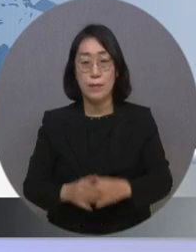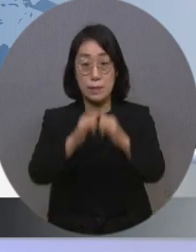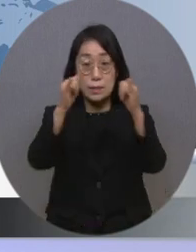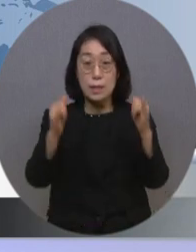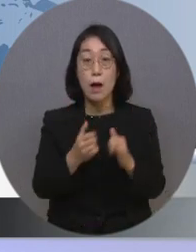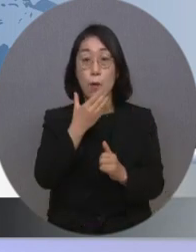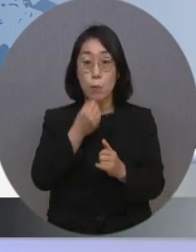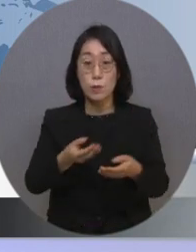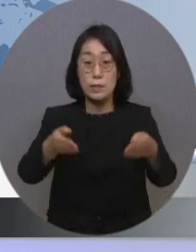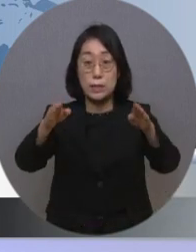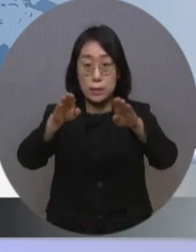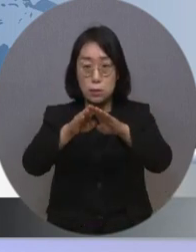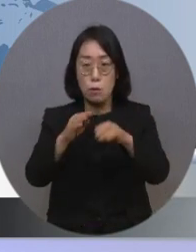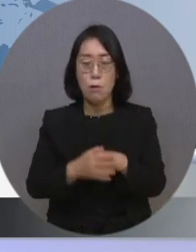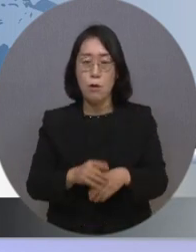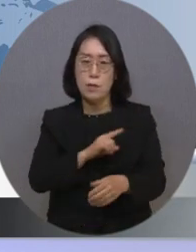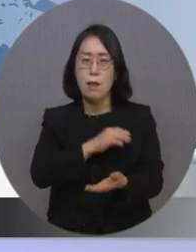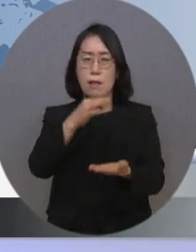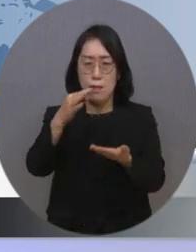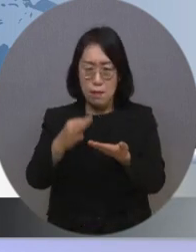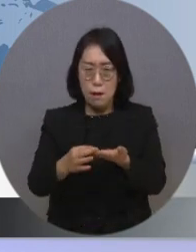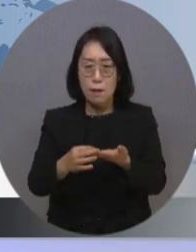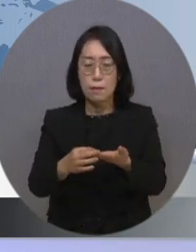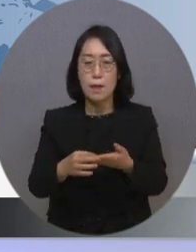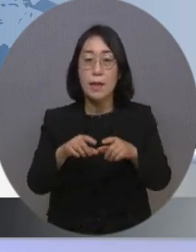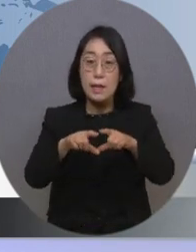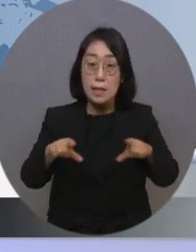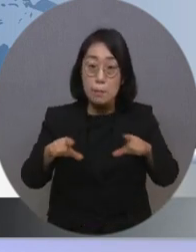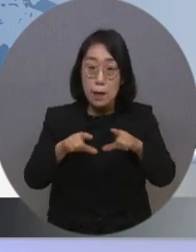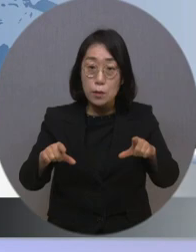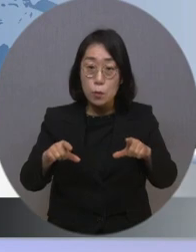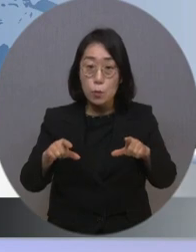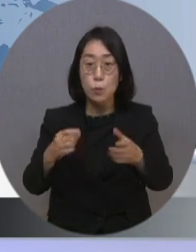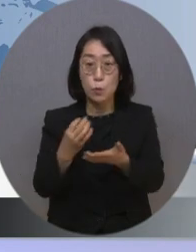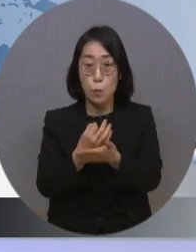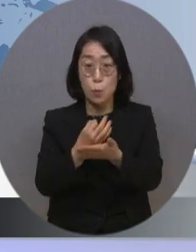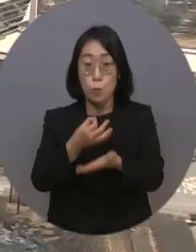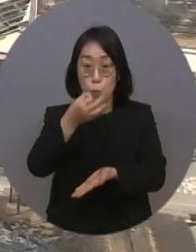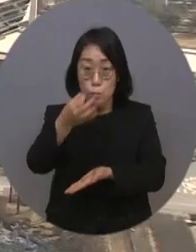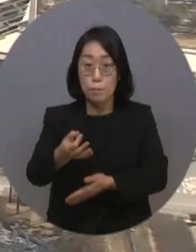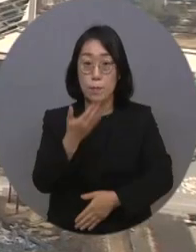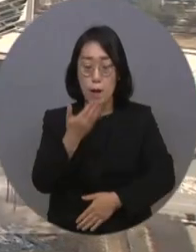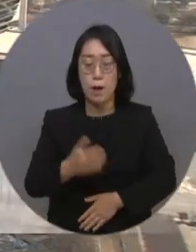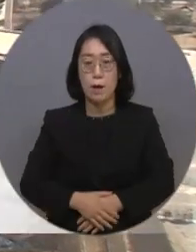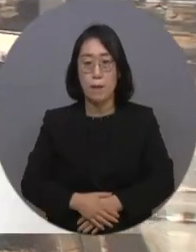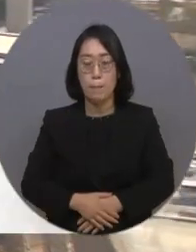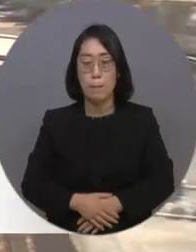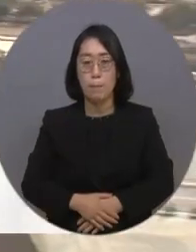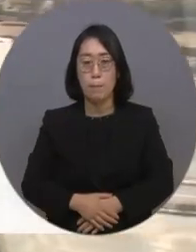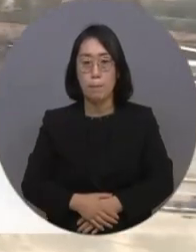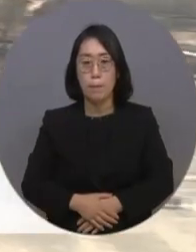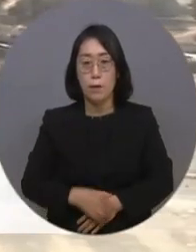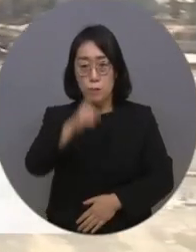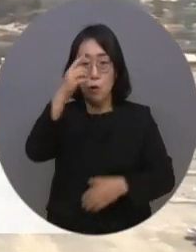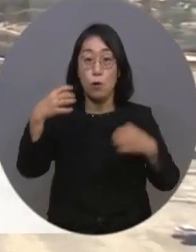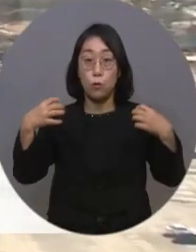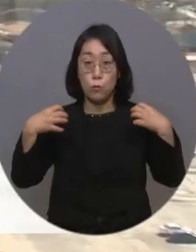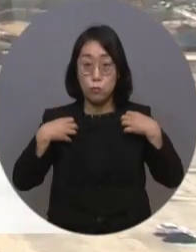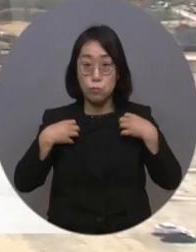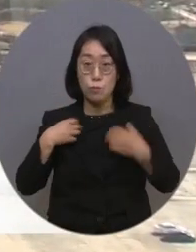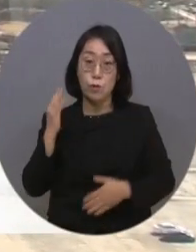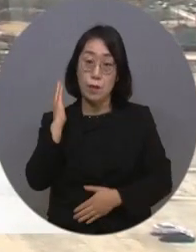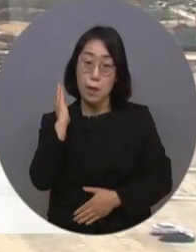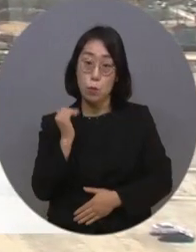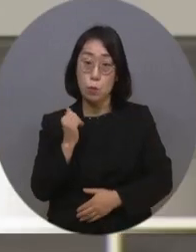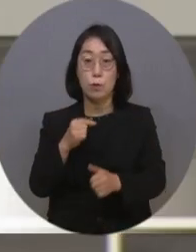사회복지시설에 가장 저렴한 일반용 요금이 적용됩니다 산업통상자원부는 윤석열